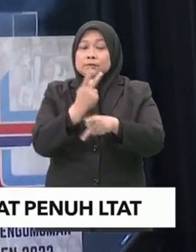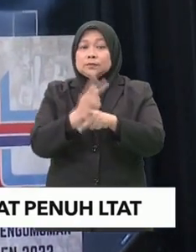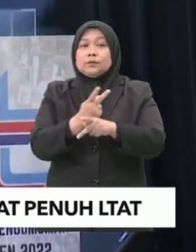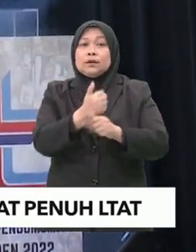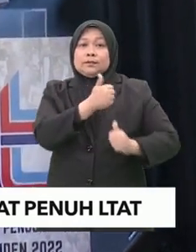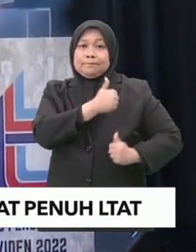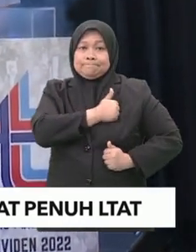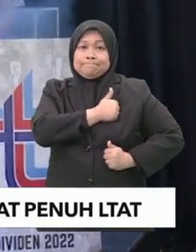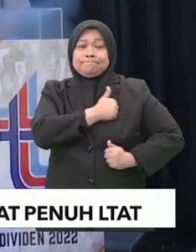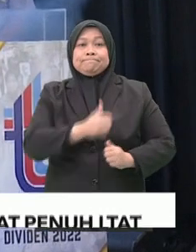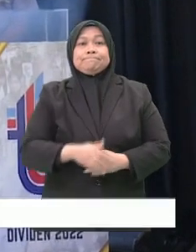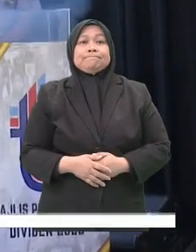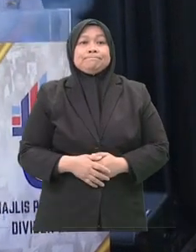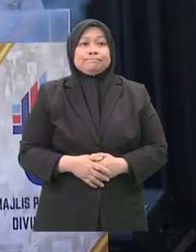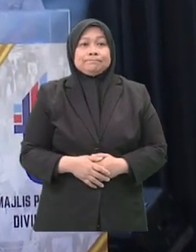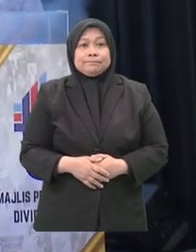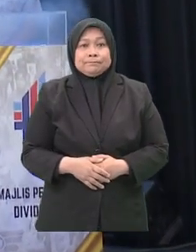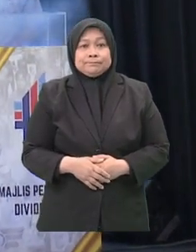tentra